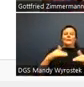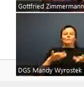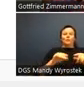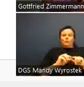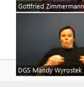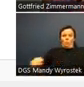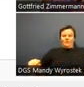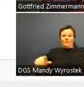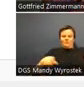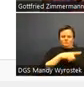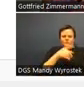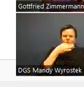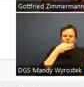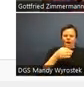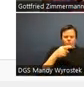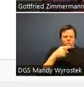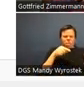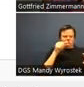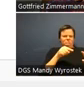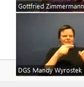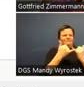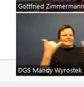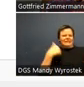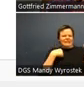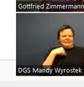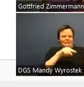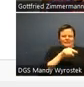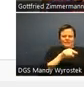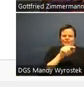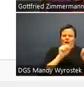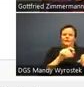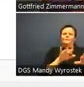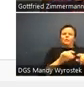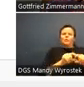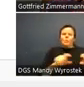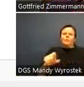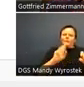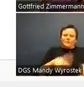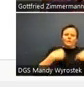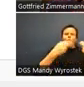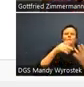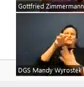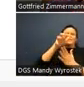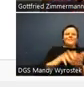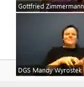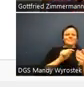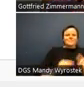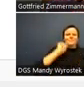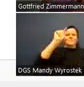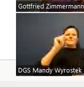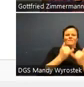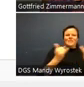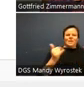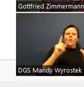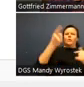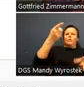bin jetzt mit meinem Cursor in der Fußnote und es gibt erstens die Möglichkeit, zur nächsten Fußnote zu wechseln über